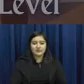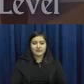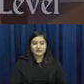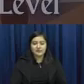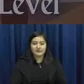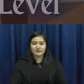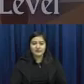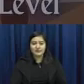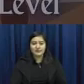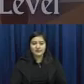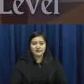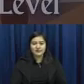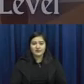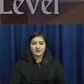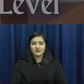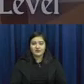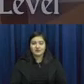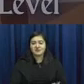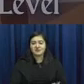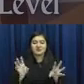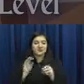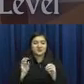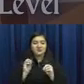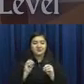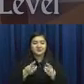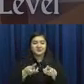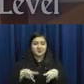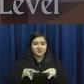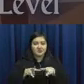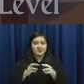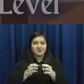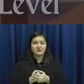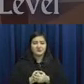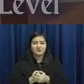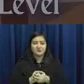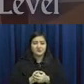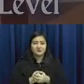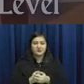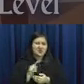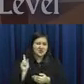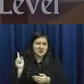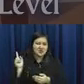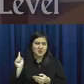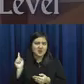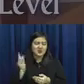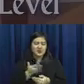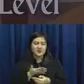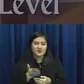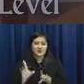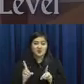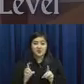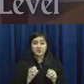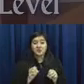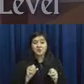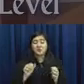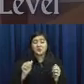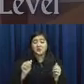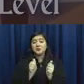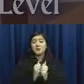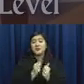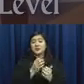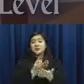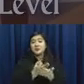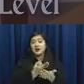walang kwenta lahat yan. Aanihin mo ang pagsustento mo sa pangangailangan ng pamilya mo. Kung